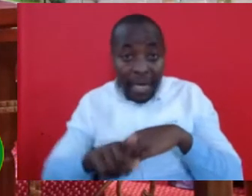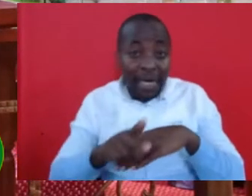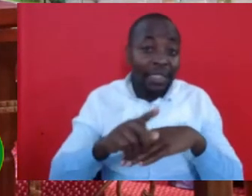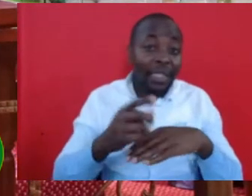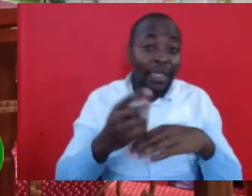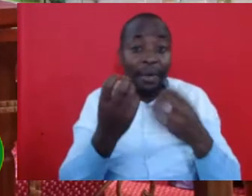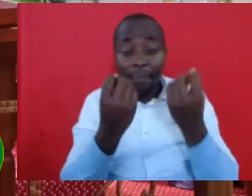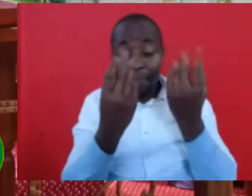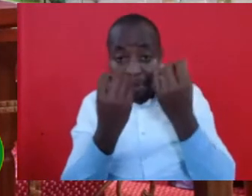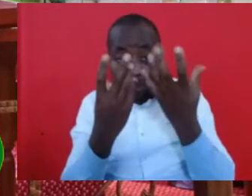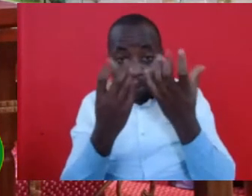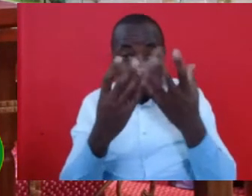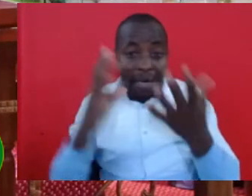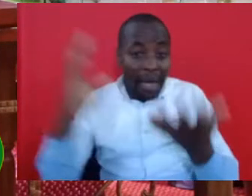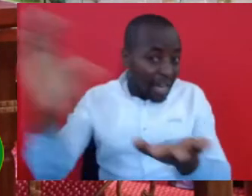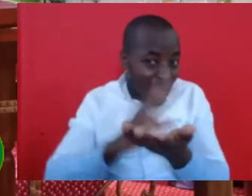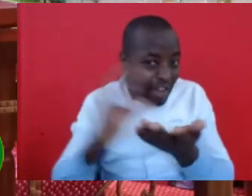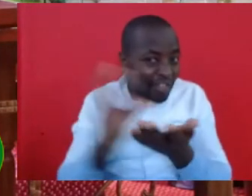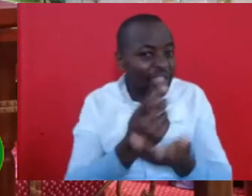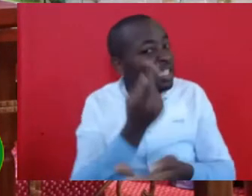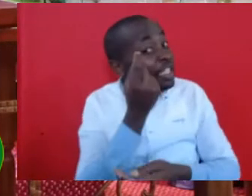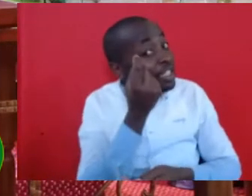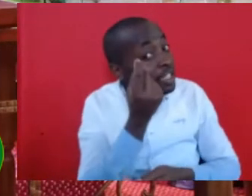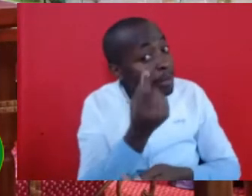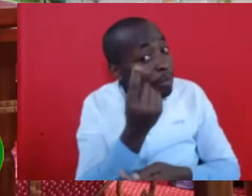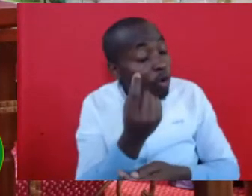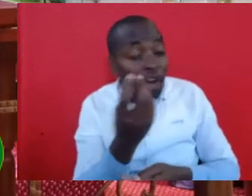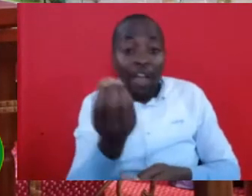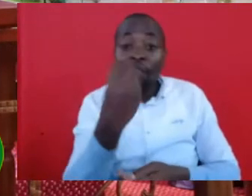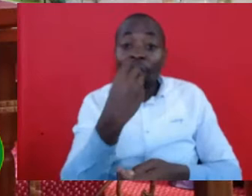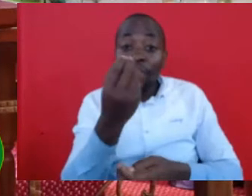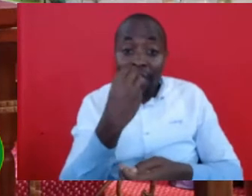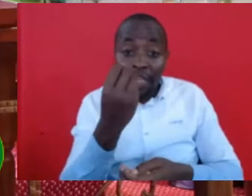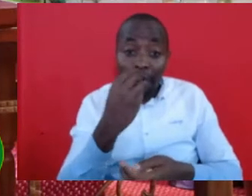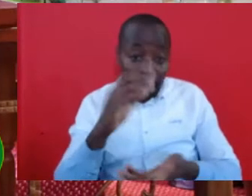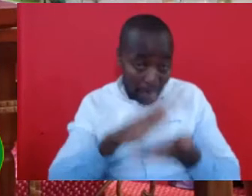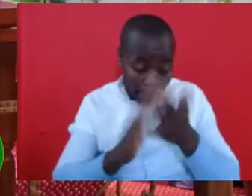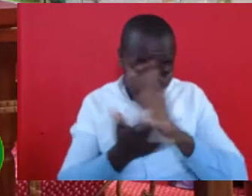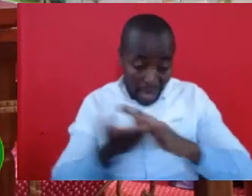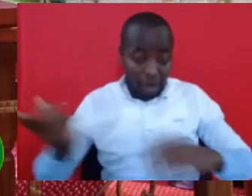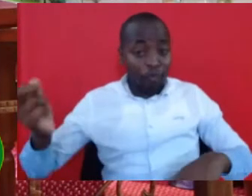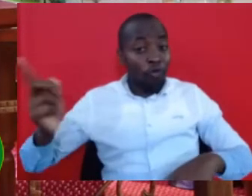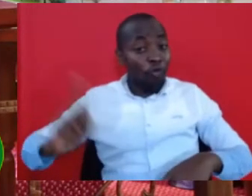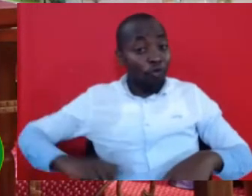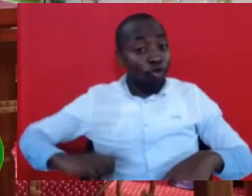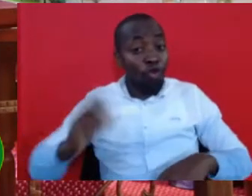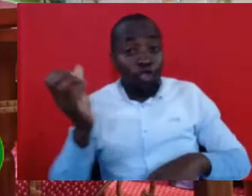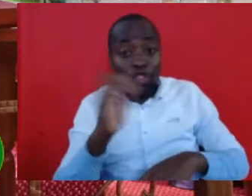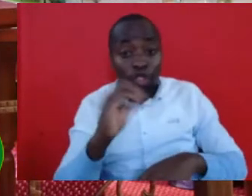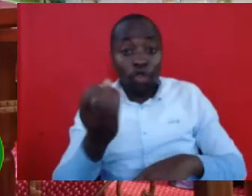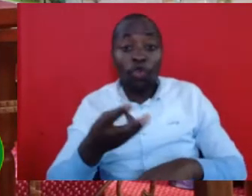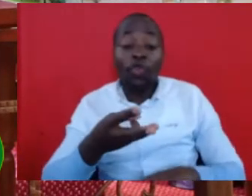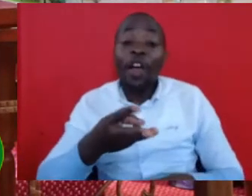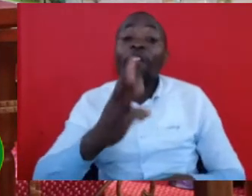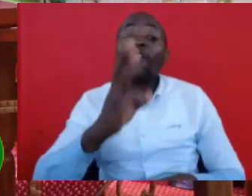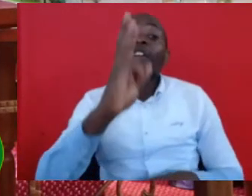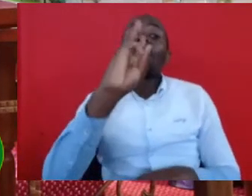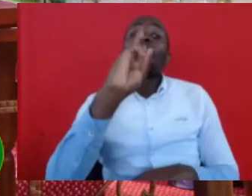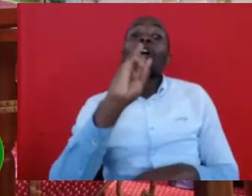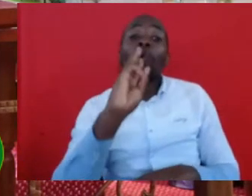mmevuna kidogo. Mnakula, lakini hamshibi. Mnakunywa divei,